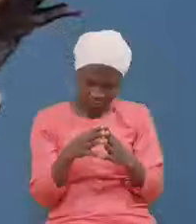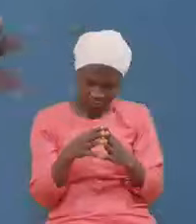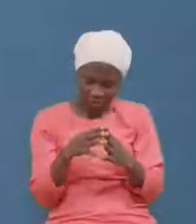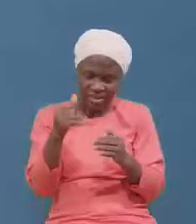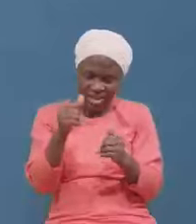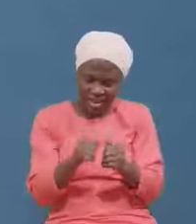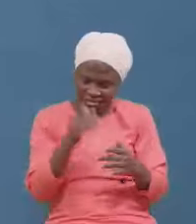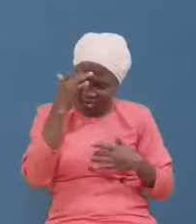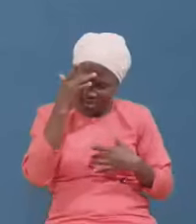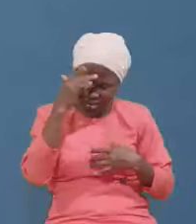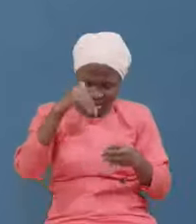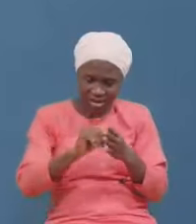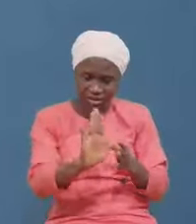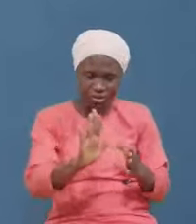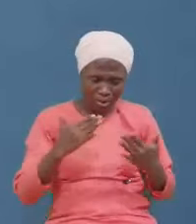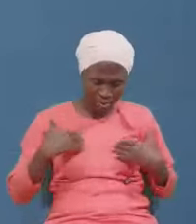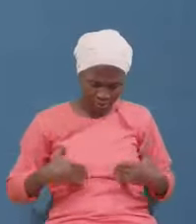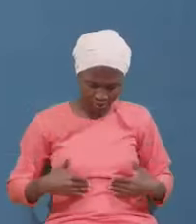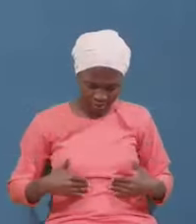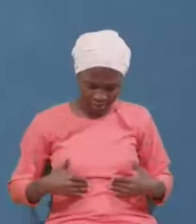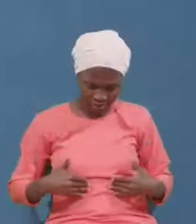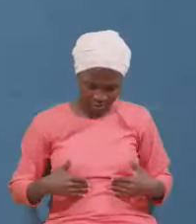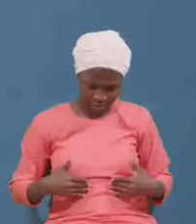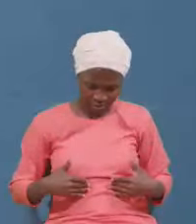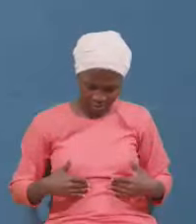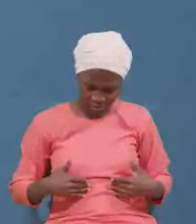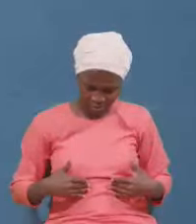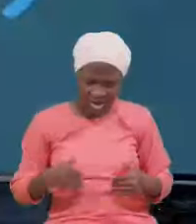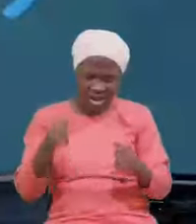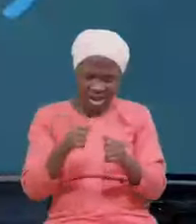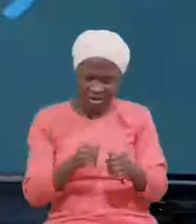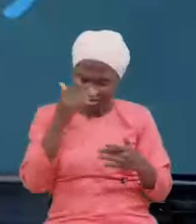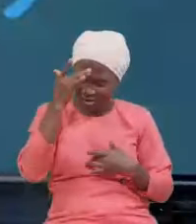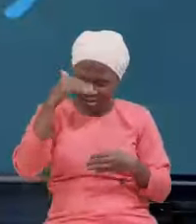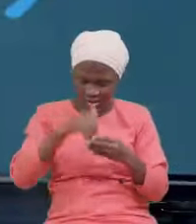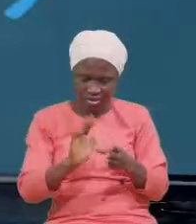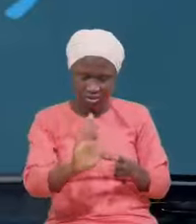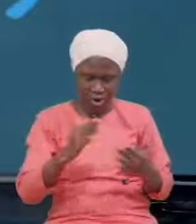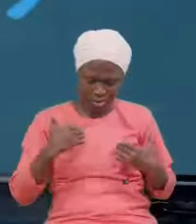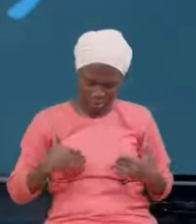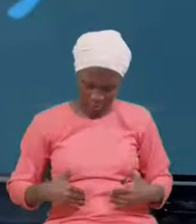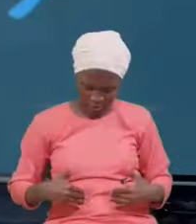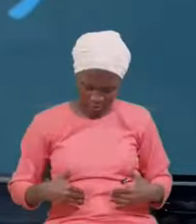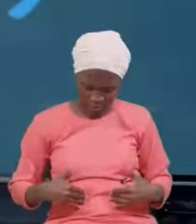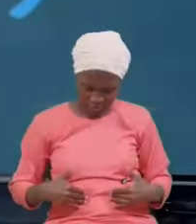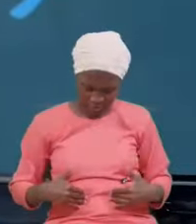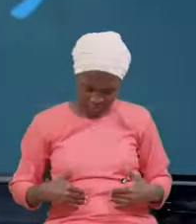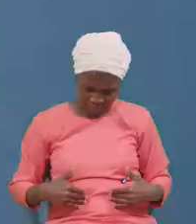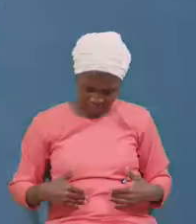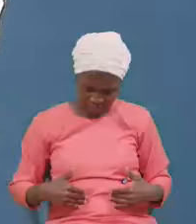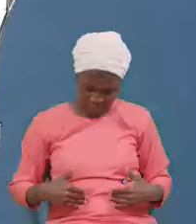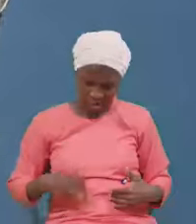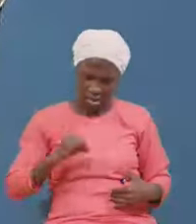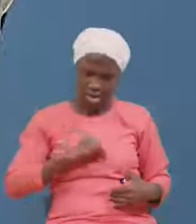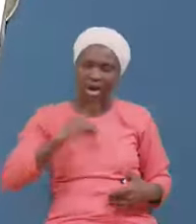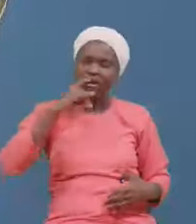Every sickness in your body. మీ దేహములో ఉన్న ప్రతి రోగం. Every disease in your body. మీ దేహములో ఉన్న ప్రతి వ్యాధి. I command by